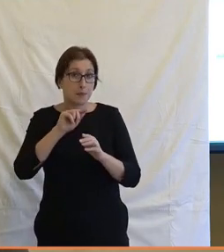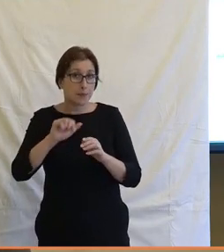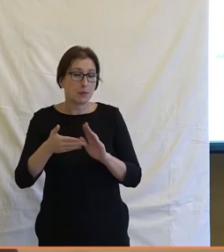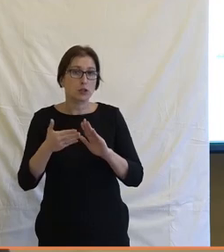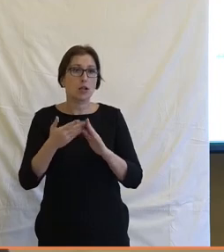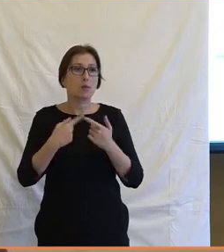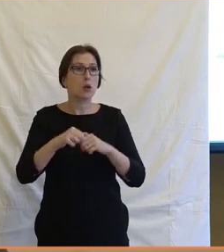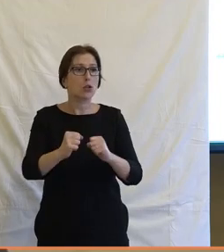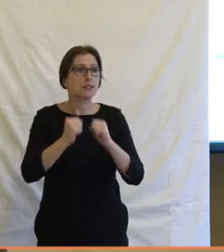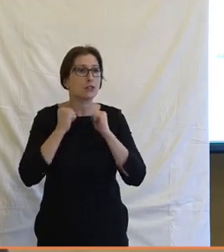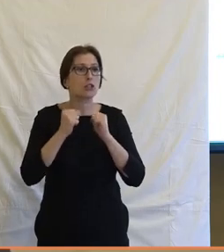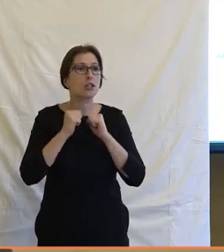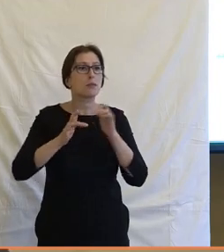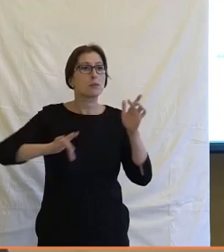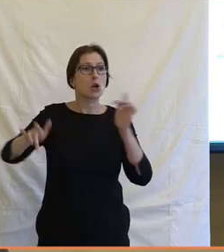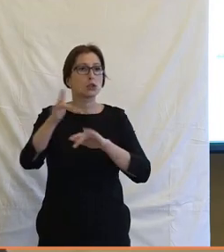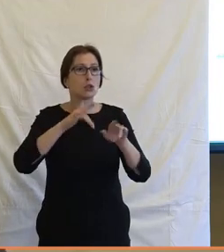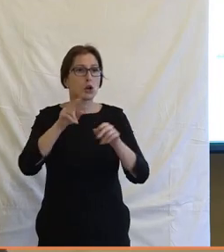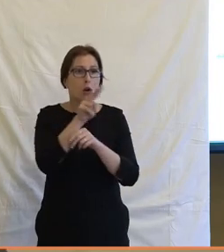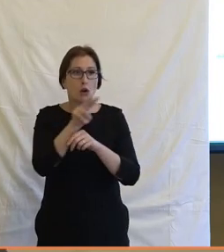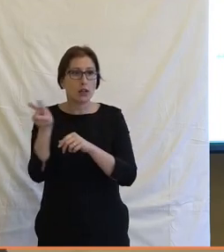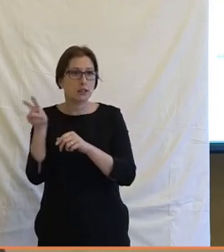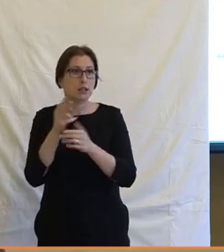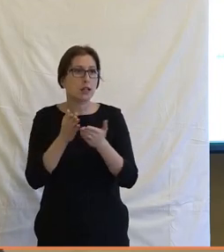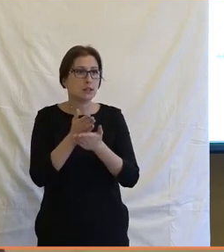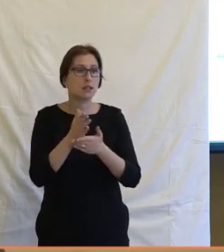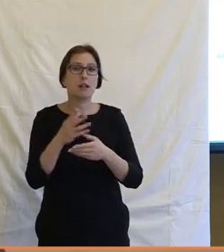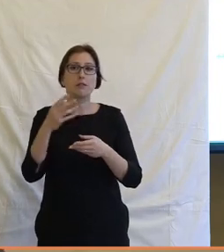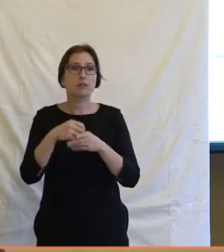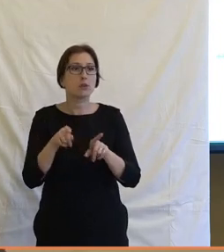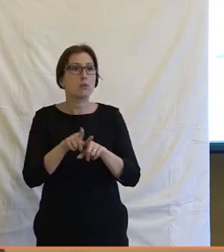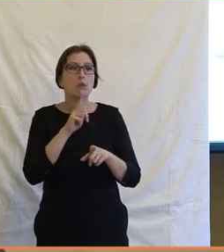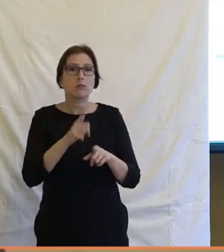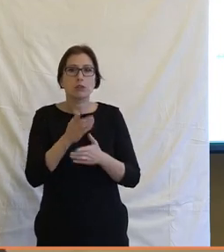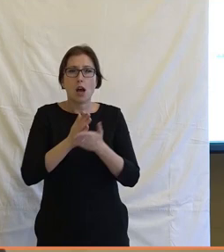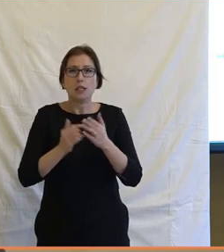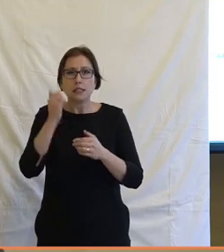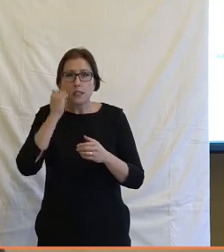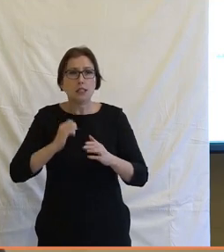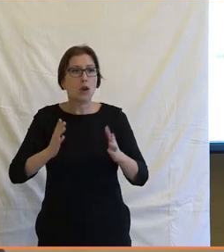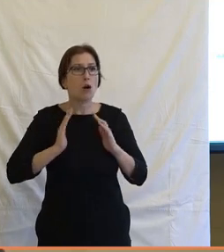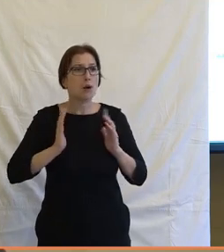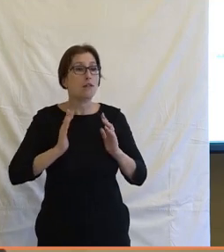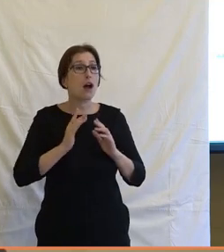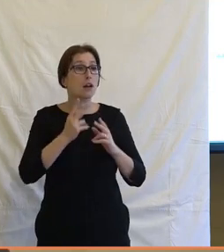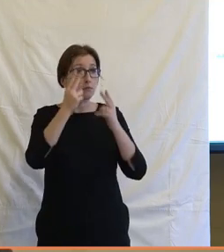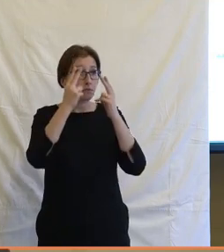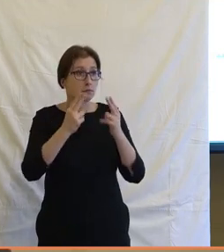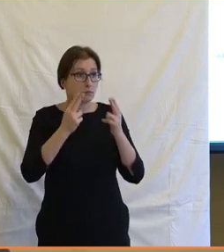nevím, nácvik prostorové orientace u zrakově postižených, kde spousta lidí může mít třeba obavu v tom, když ztratí zrak,